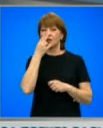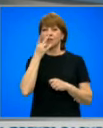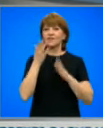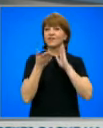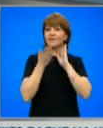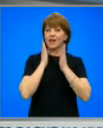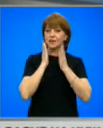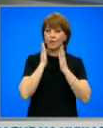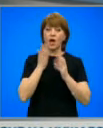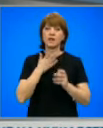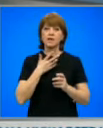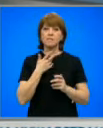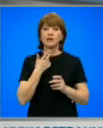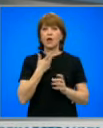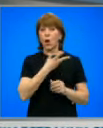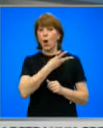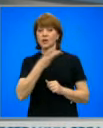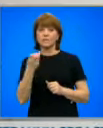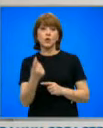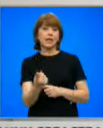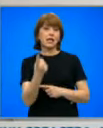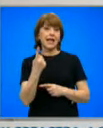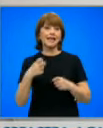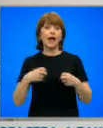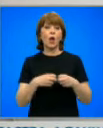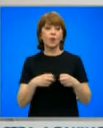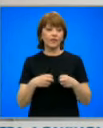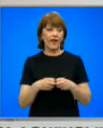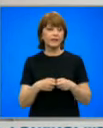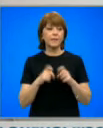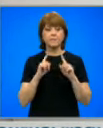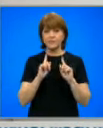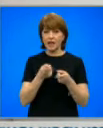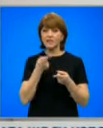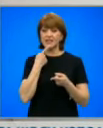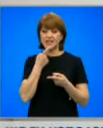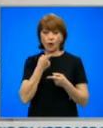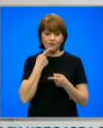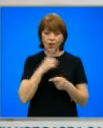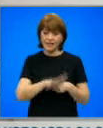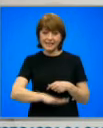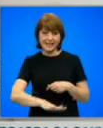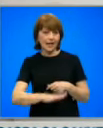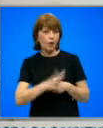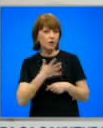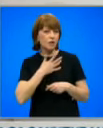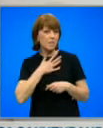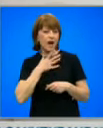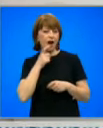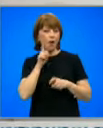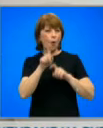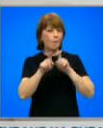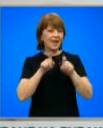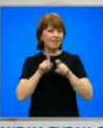над 800 000 контакта. Винаги трябва да се говори с детето, че когато има коментар или поведение